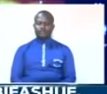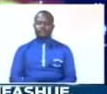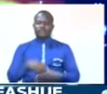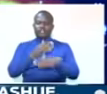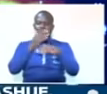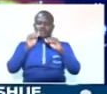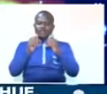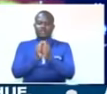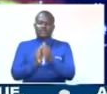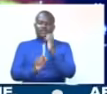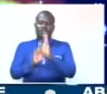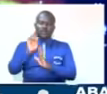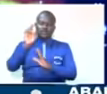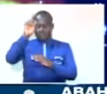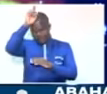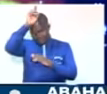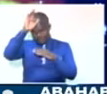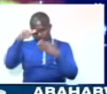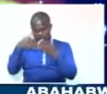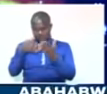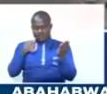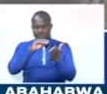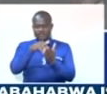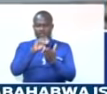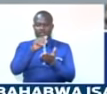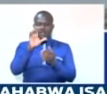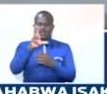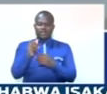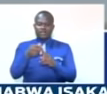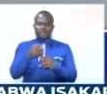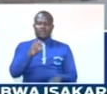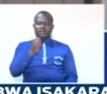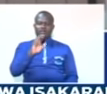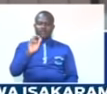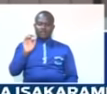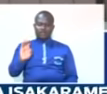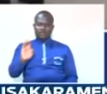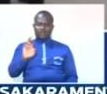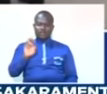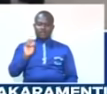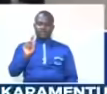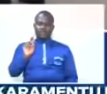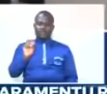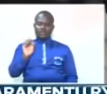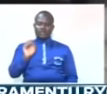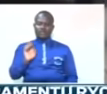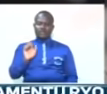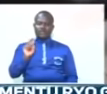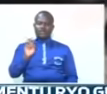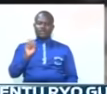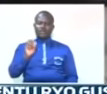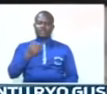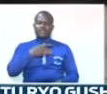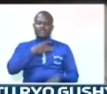Minisitiri w'ubuhinzi ndetse n'iterambere ry'icyaro muri Repubulika ya Centrafrika witwa Eric Rokose Kamot yasuye imipaka